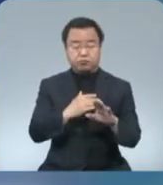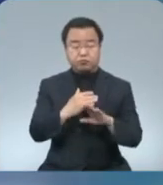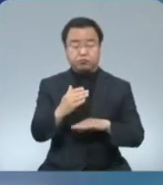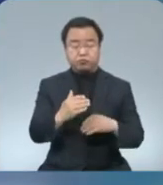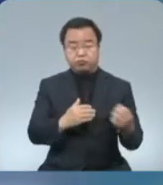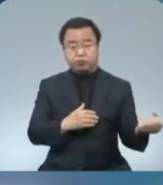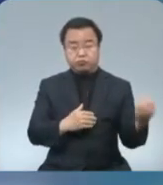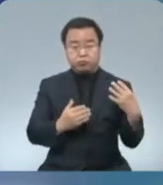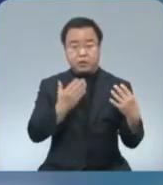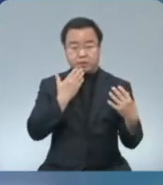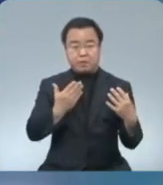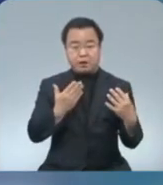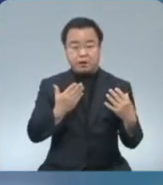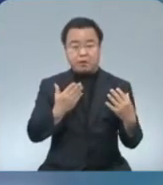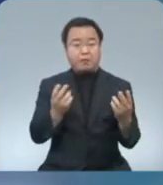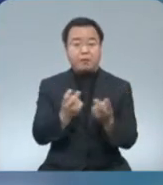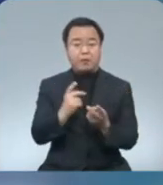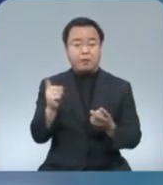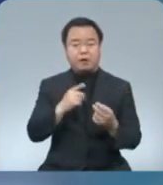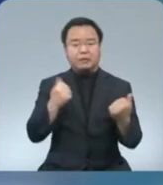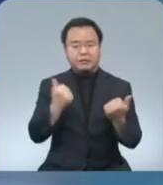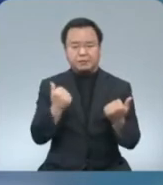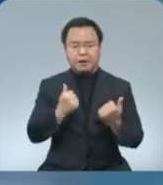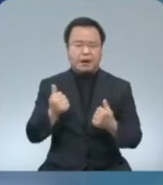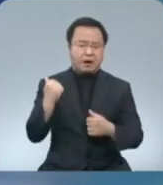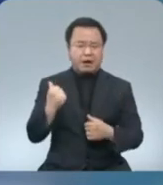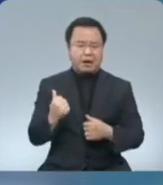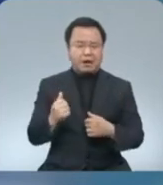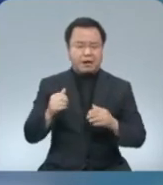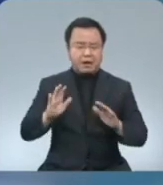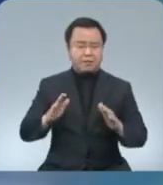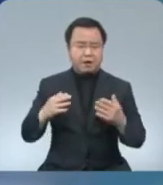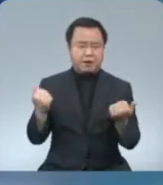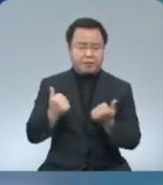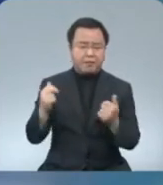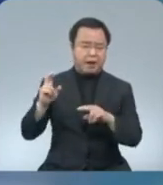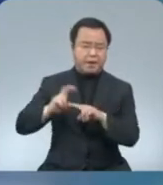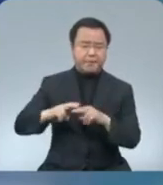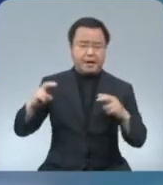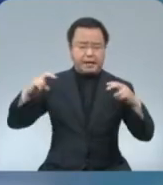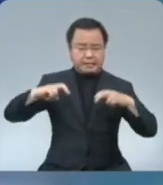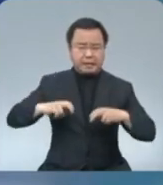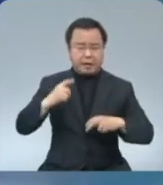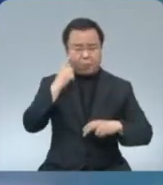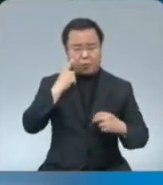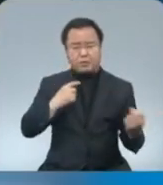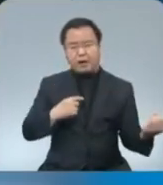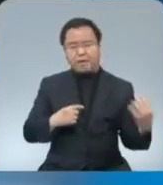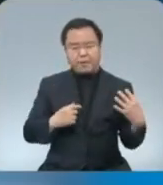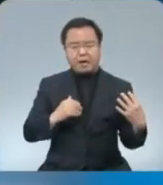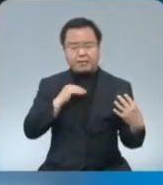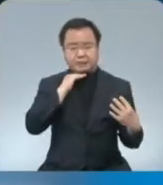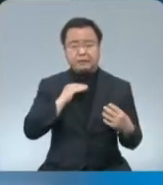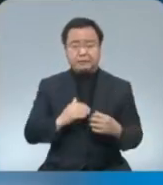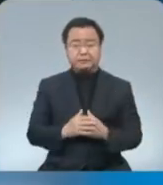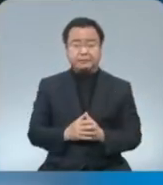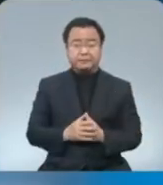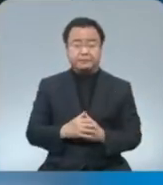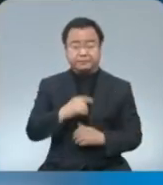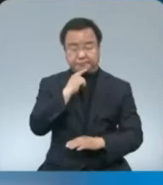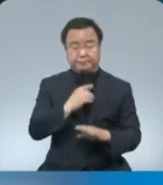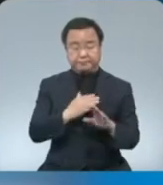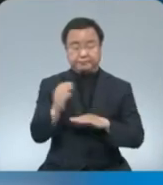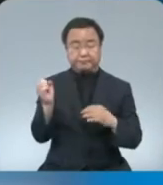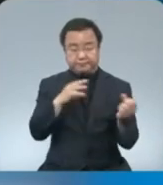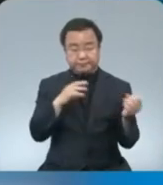отметил что сеул продолжит оказывать содействие скорейшему возобновлению американо северокорейского диалога